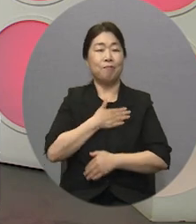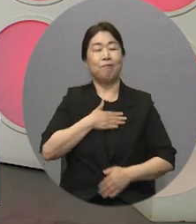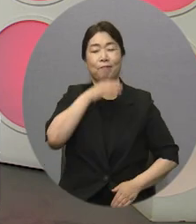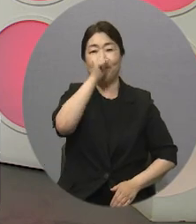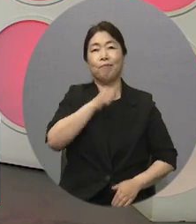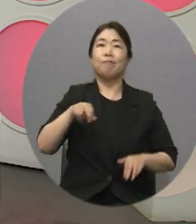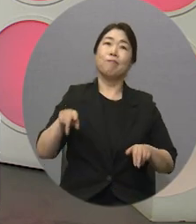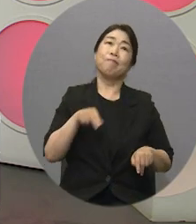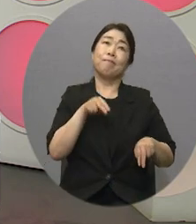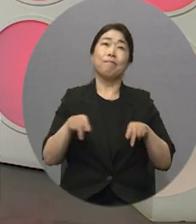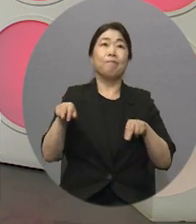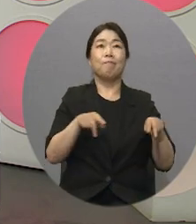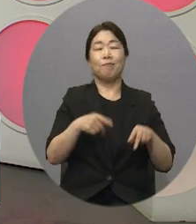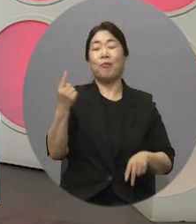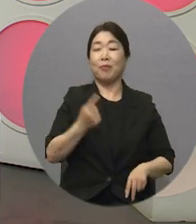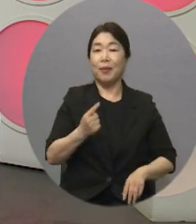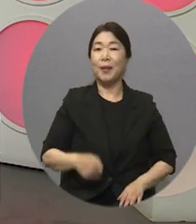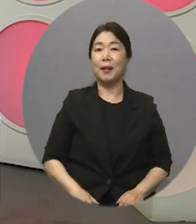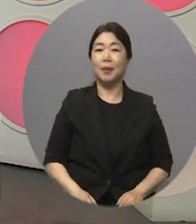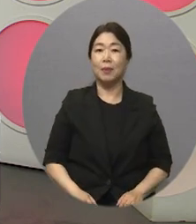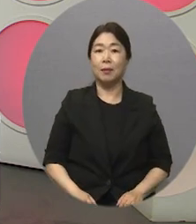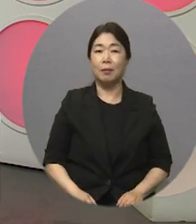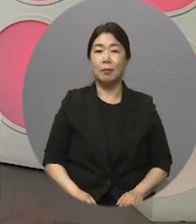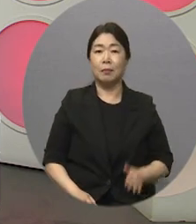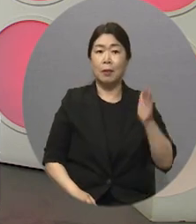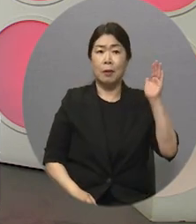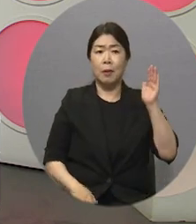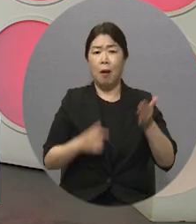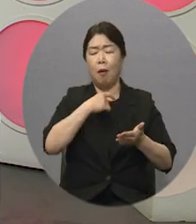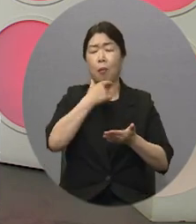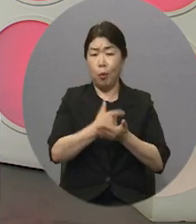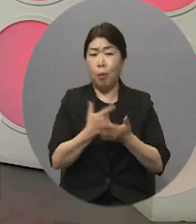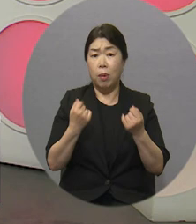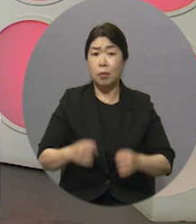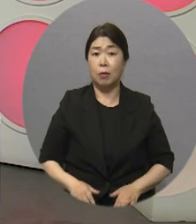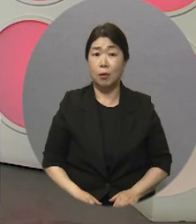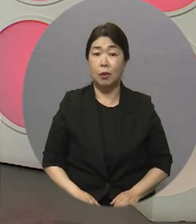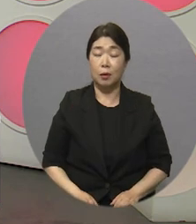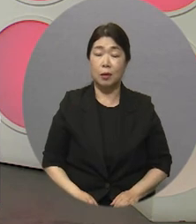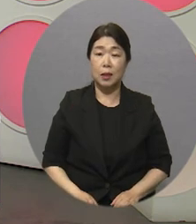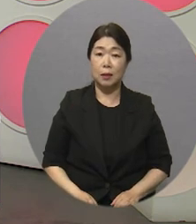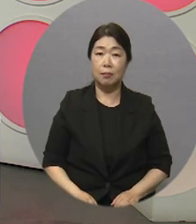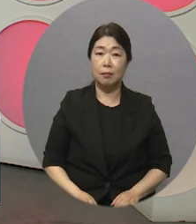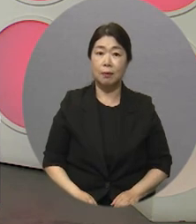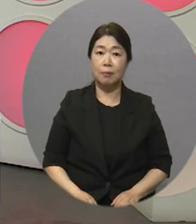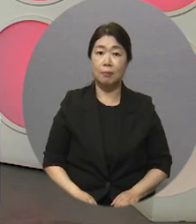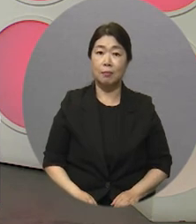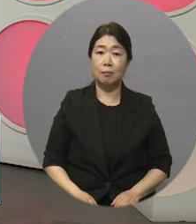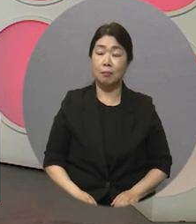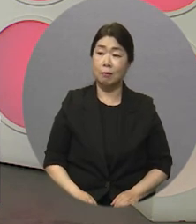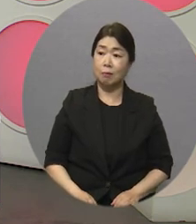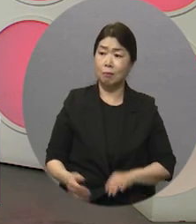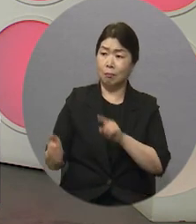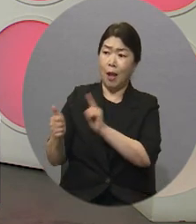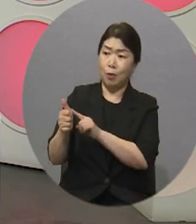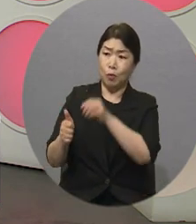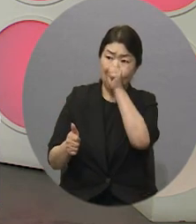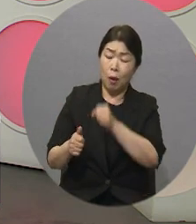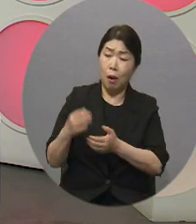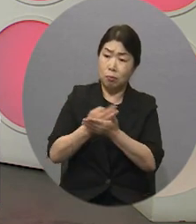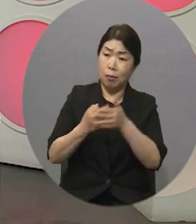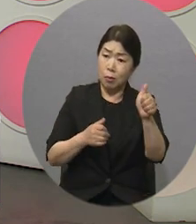발걸음으로 돌아왔습니다. 감동이다. 감동 사연이네요. 이야, 감동이에요. 네. 네. 오, 아저씨 좋은